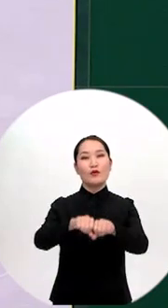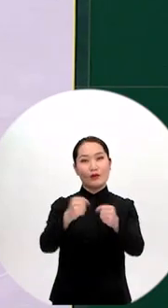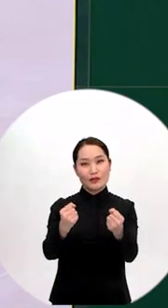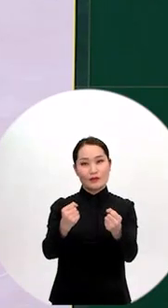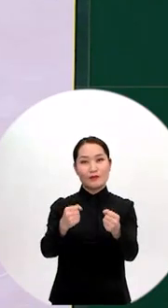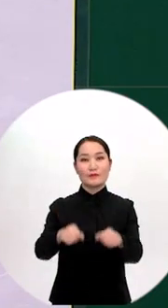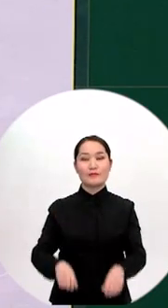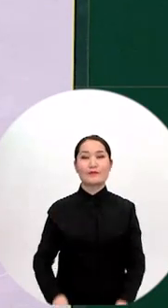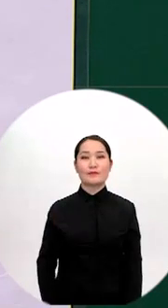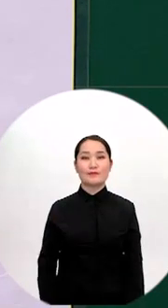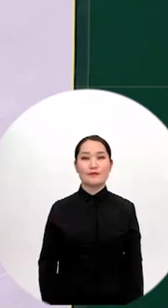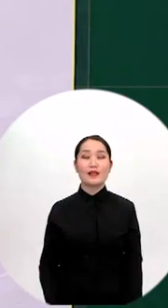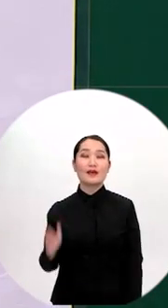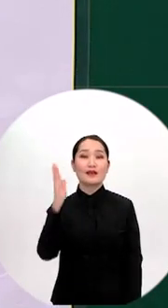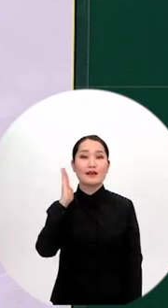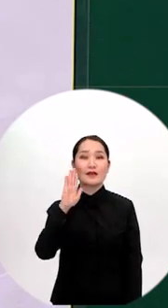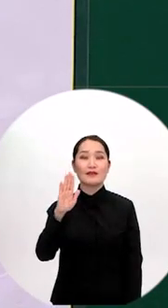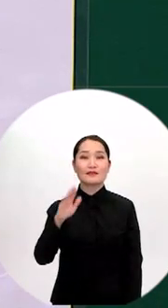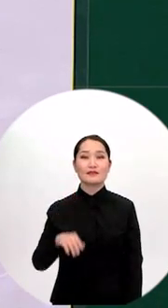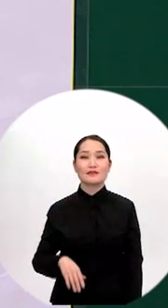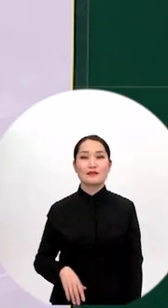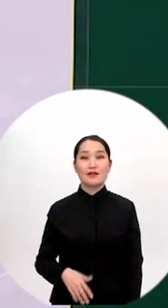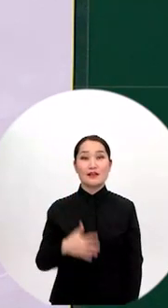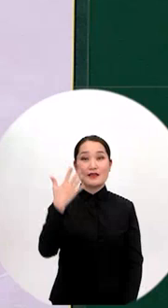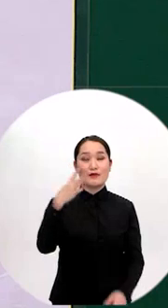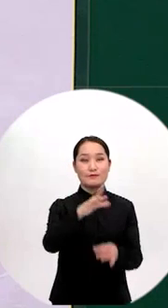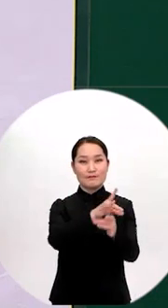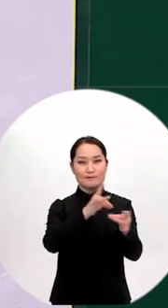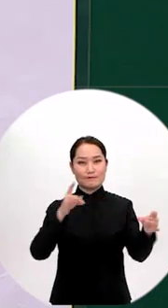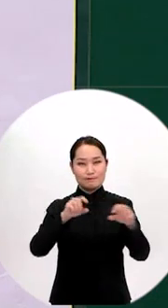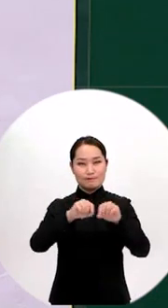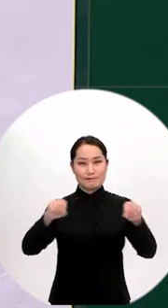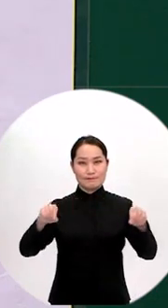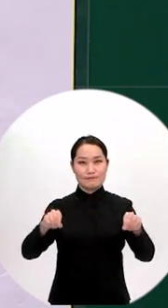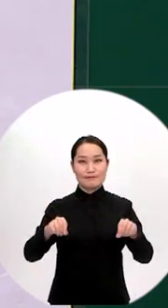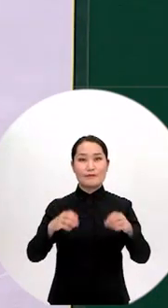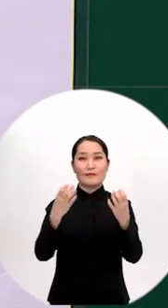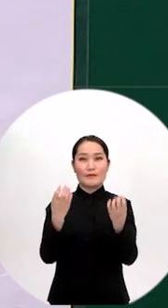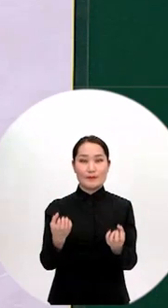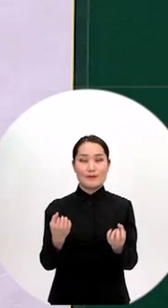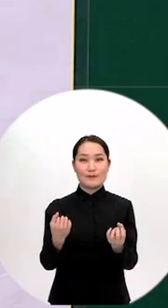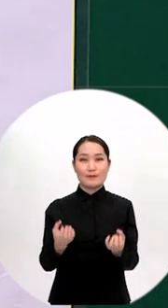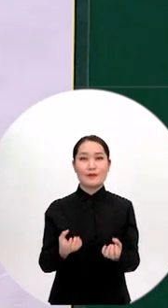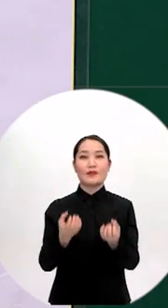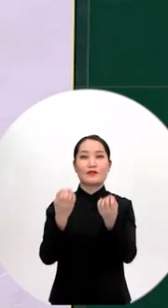хугалав. Их таван сумыг